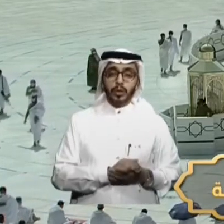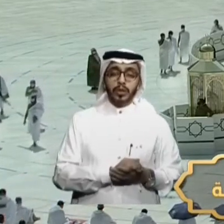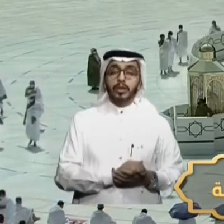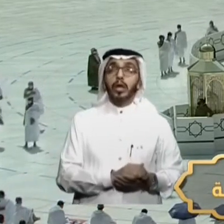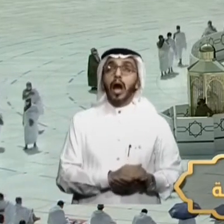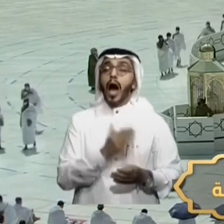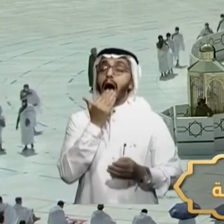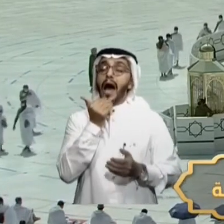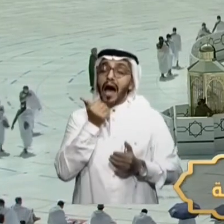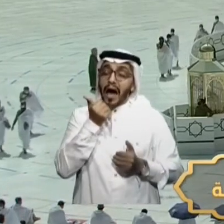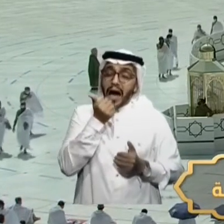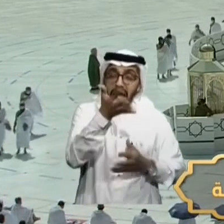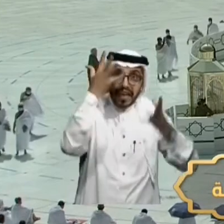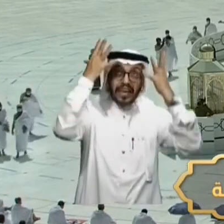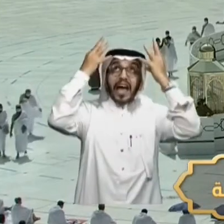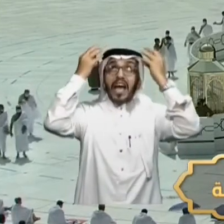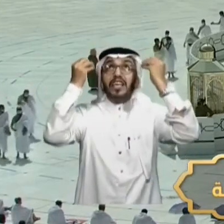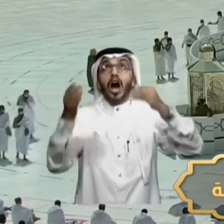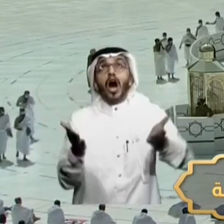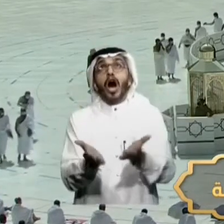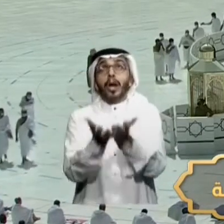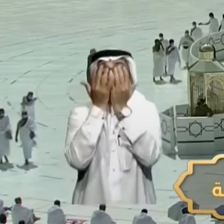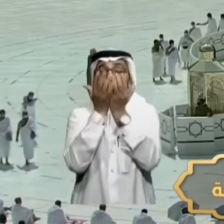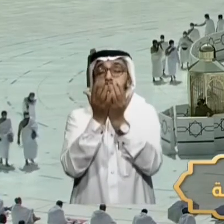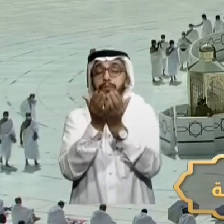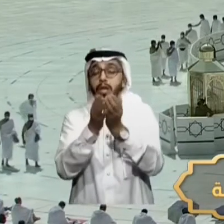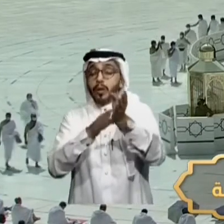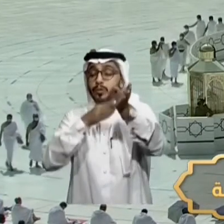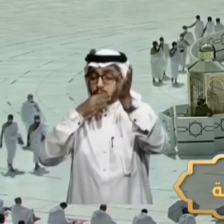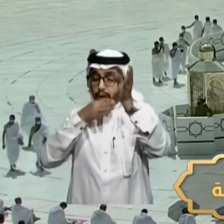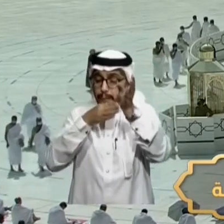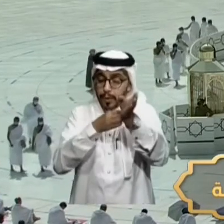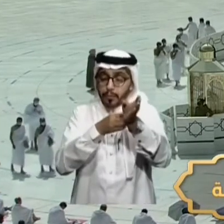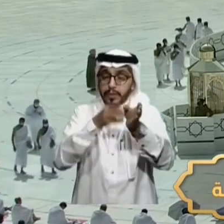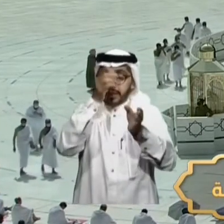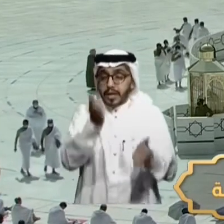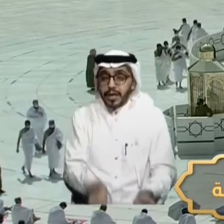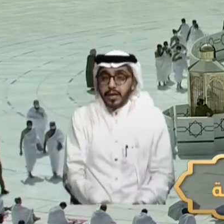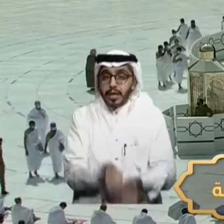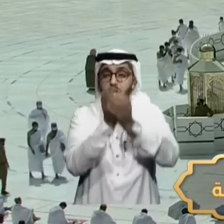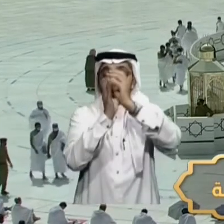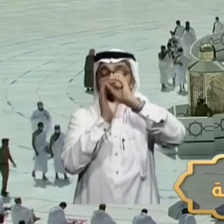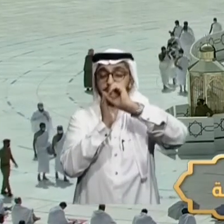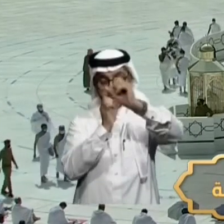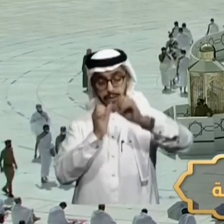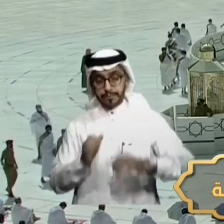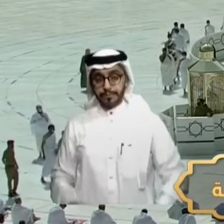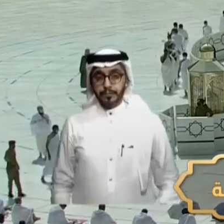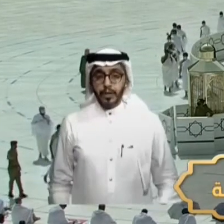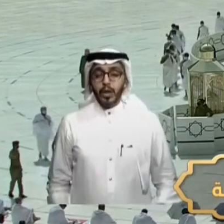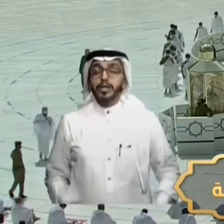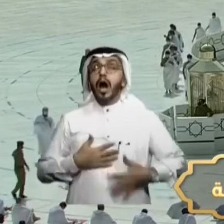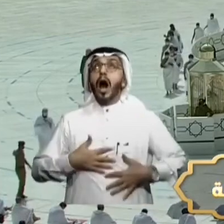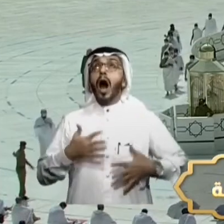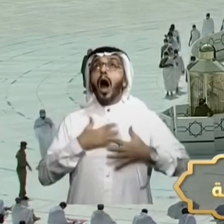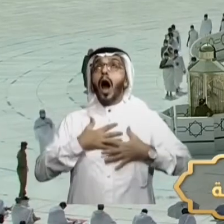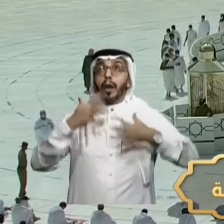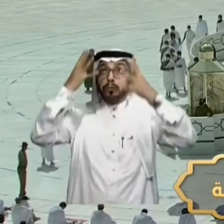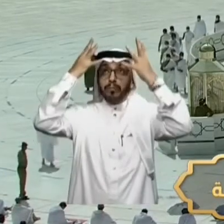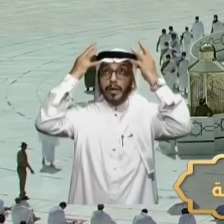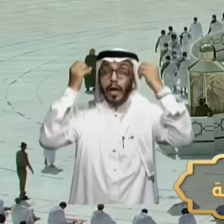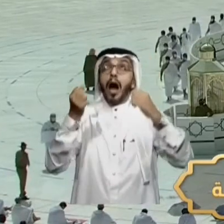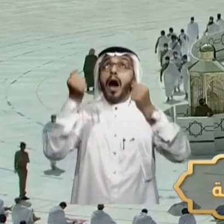يا خير من تجاوز وعفا، وعن التابعين ومن تبعهم بإحسان إلى يوم الدين، وعنا